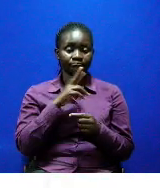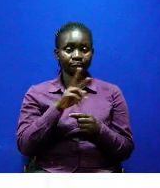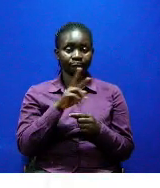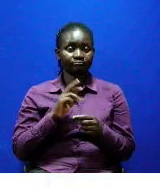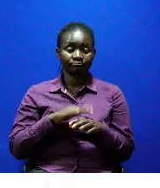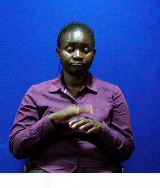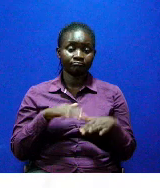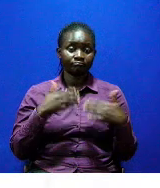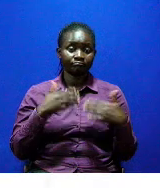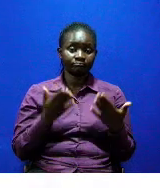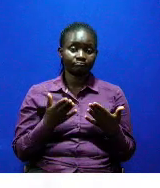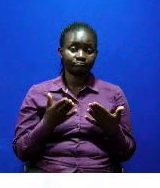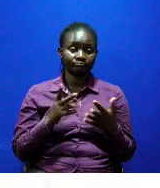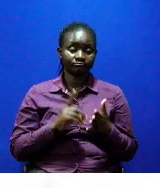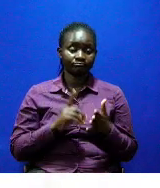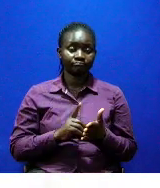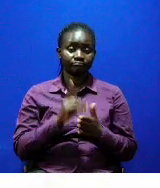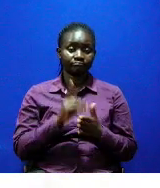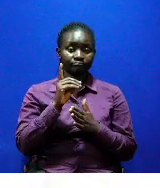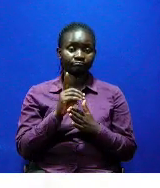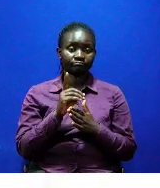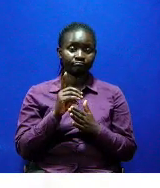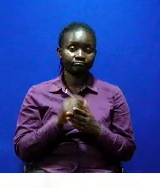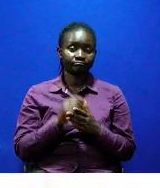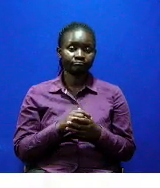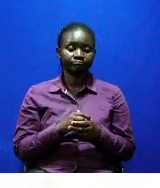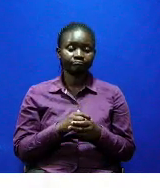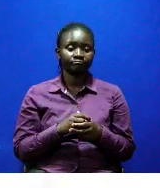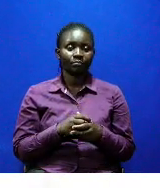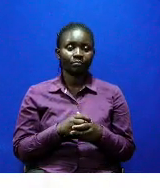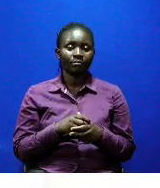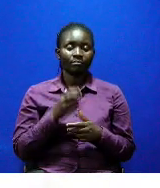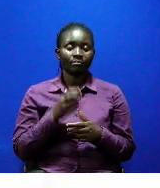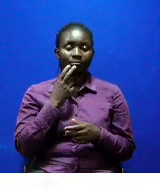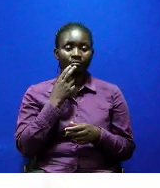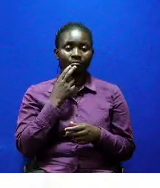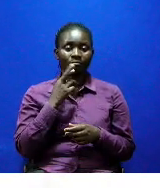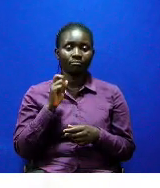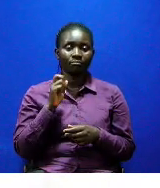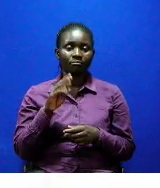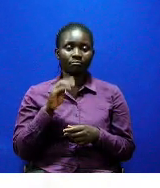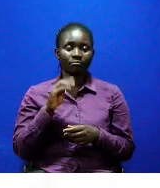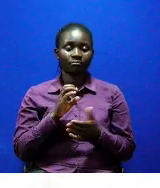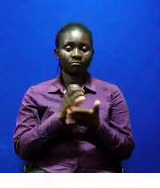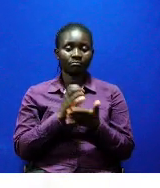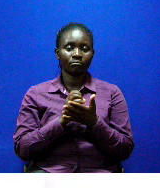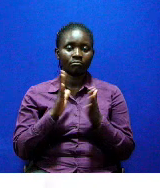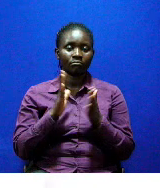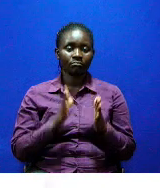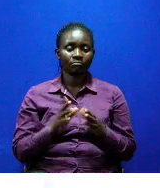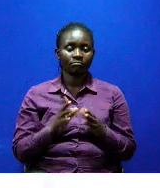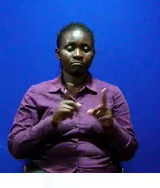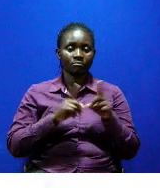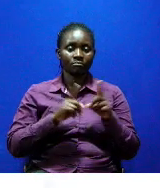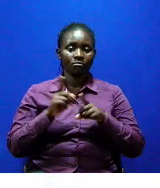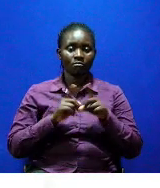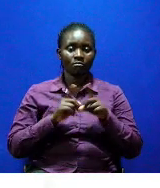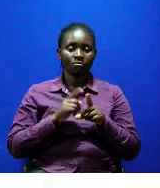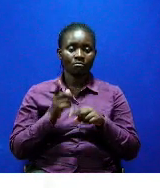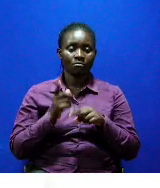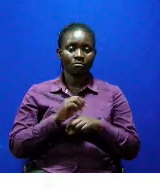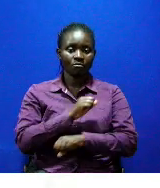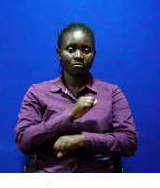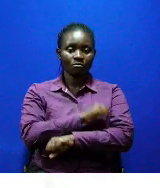na kwa develop na bono Nyanza rugby development officer awene to gutara asechi skuru chiri chibwato mochie